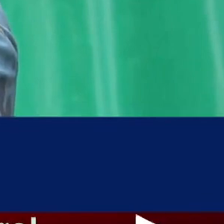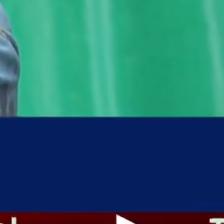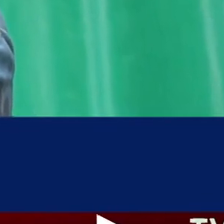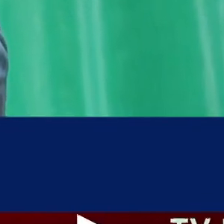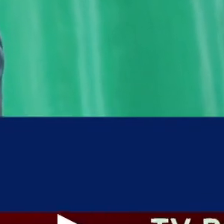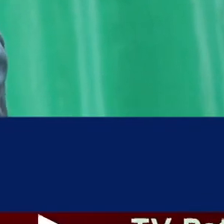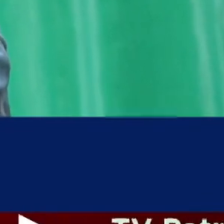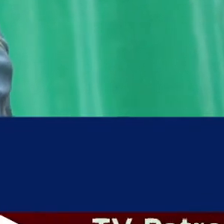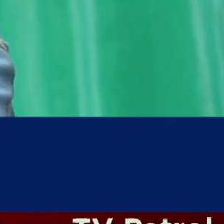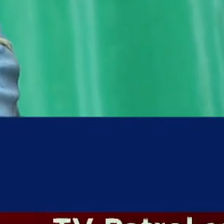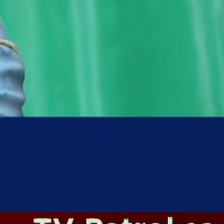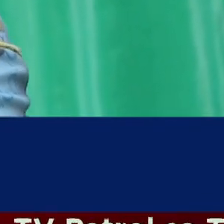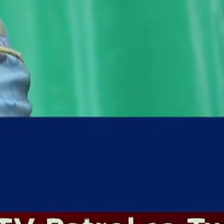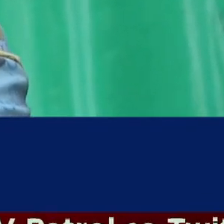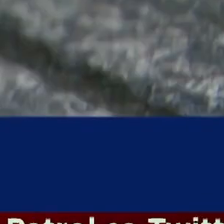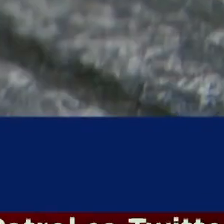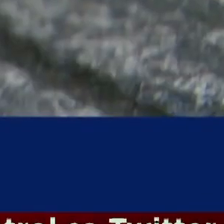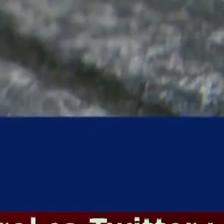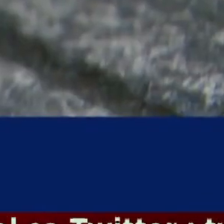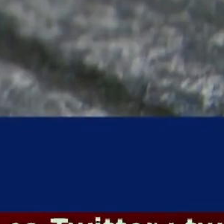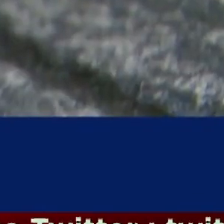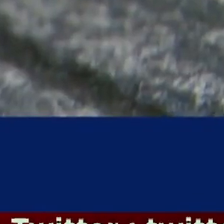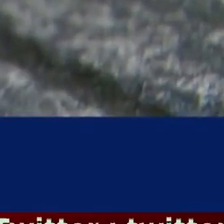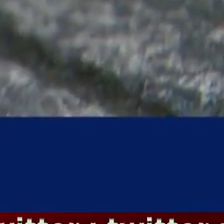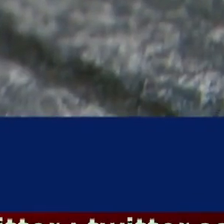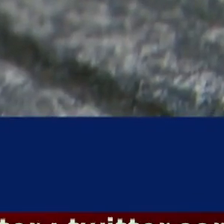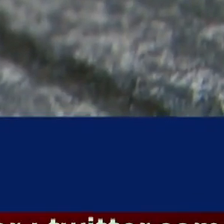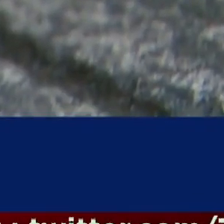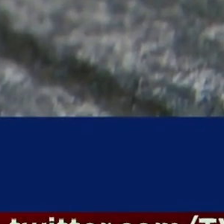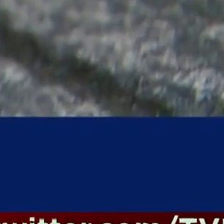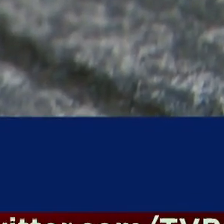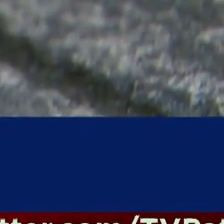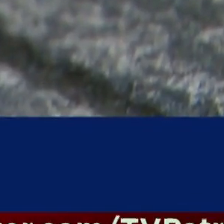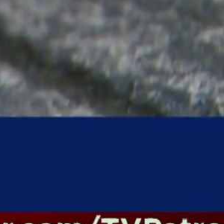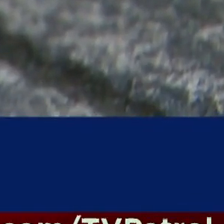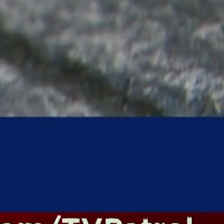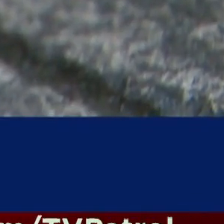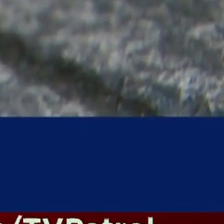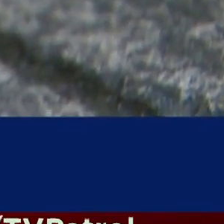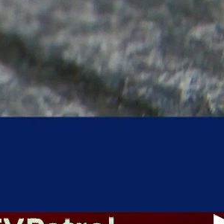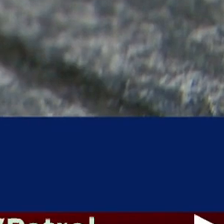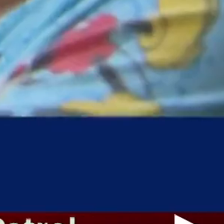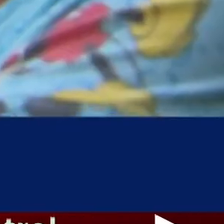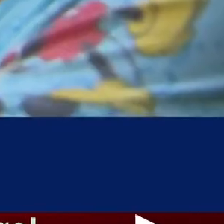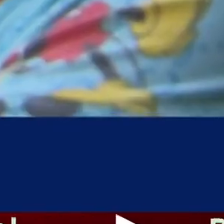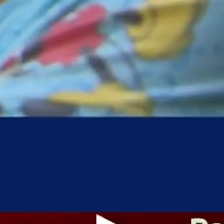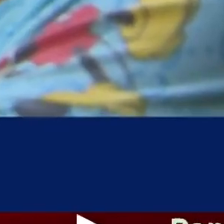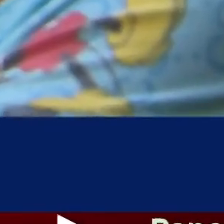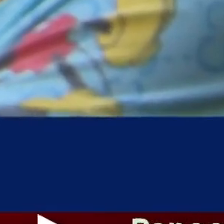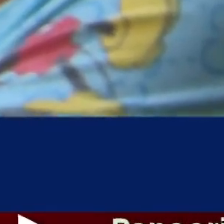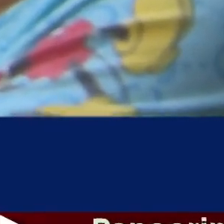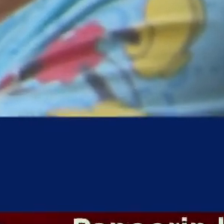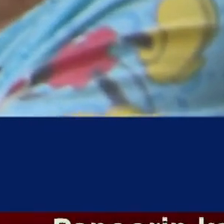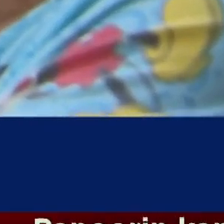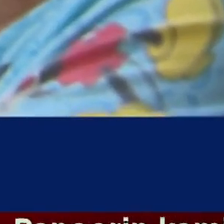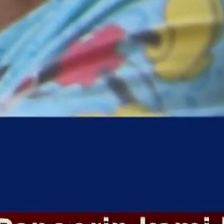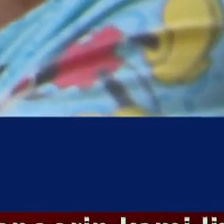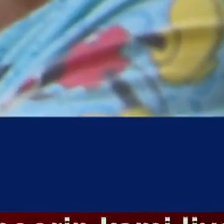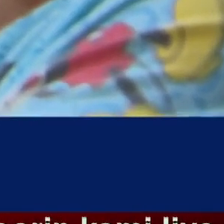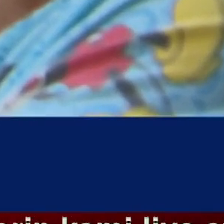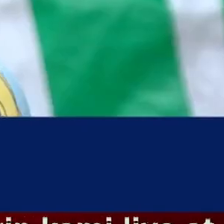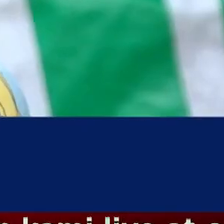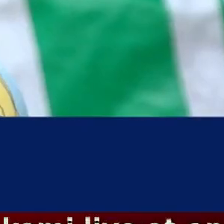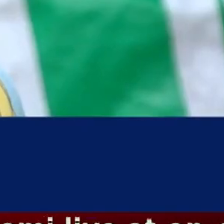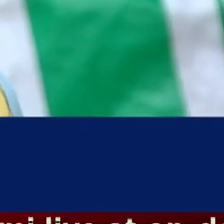doktor. Natuklasan lang niya ang sakit matapos mamaga ang kaliwang paa dahil sa komplikasyon, kaya kinailangan na itong